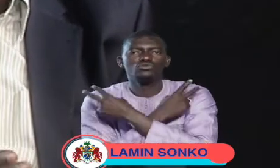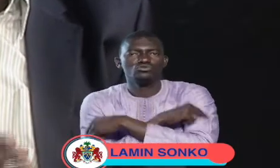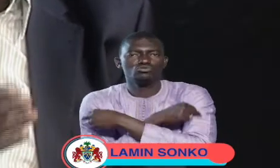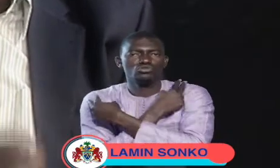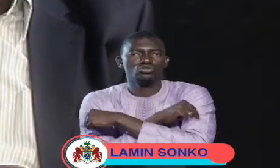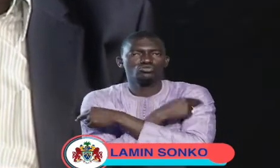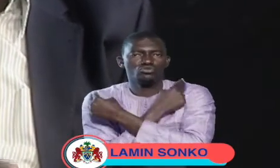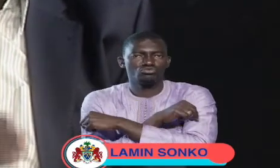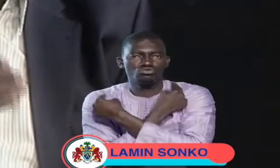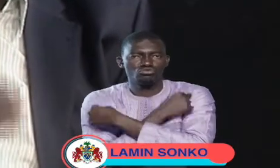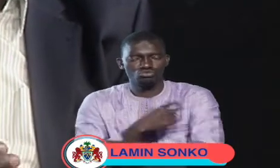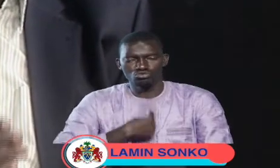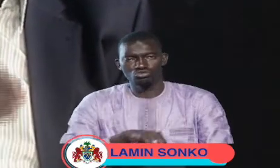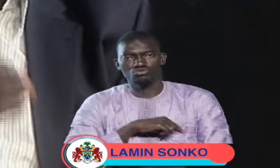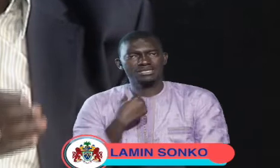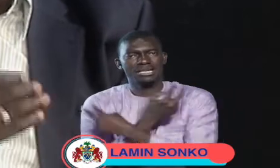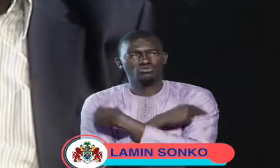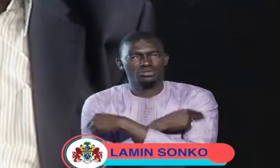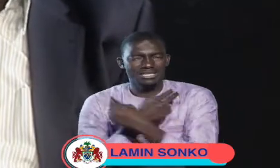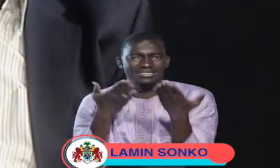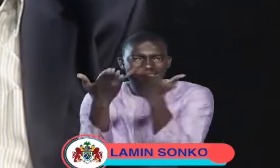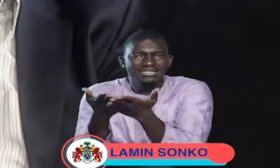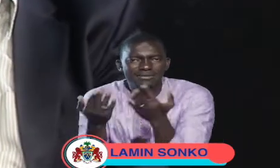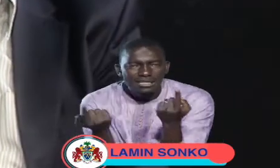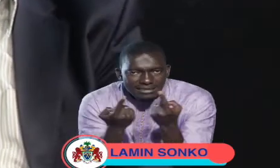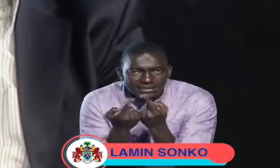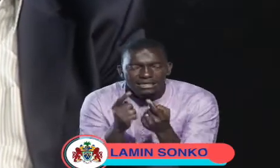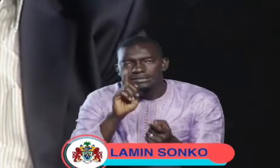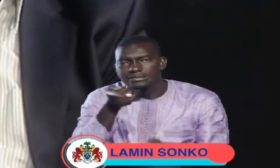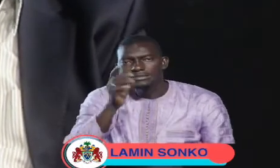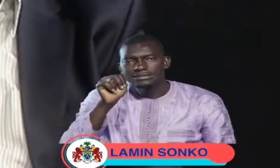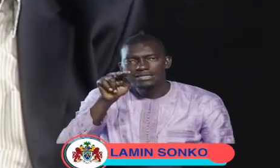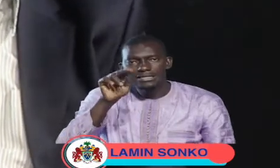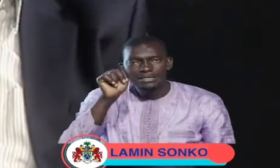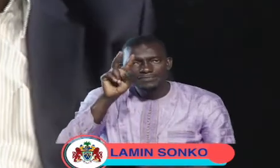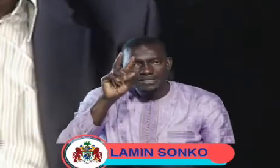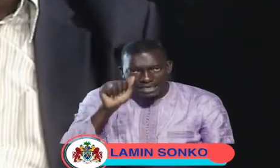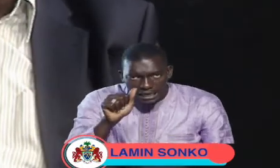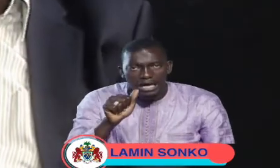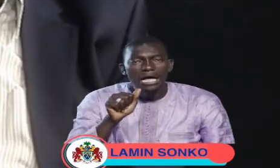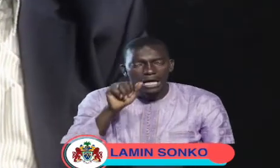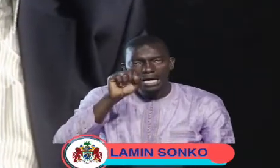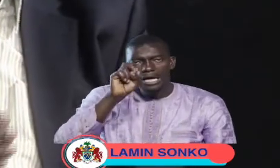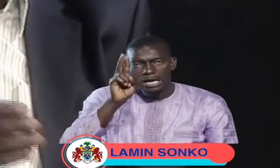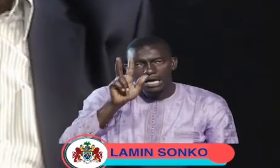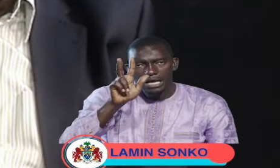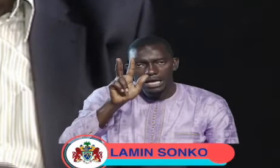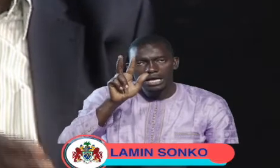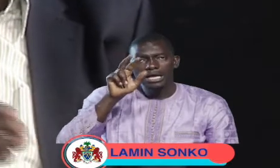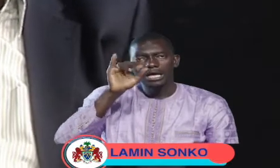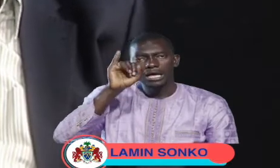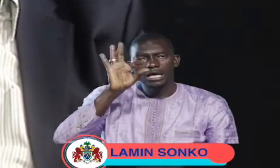isiko regional office tam WHO regional office tam hanu wakoto WFP regional office so gabeta bu ñewé fi